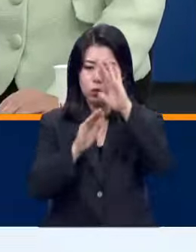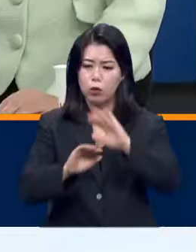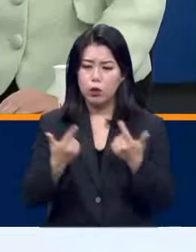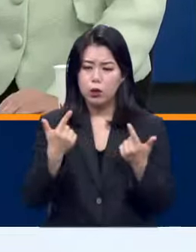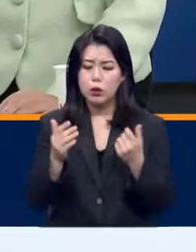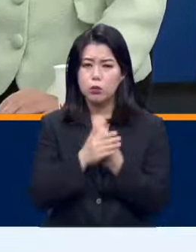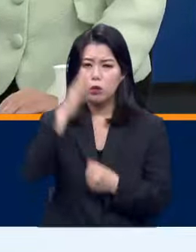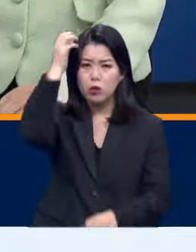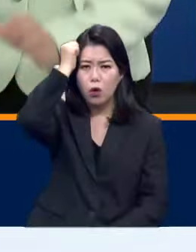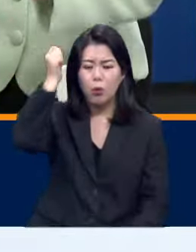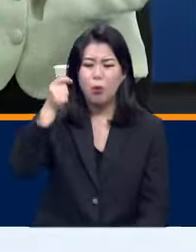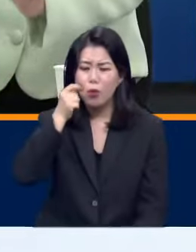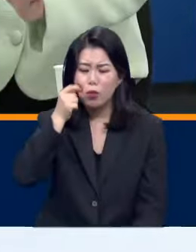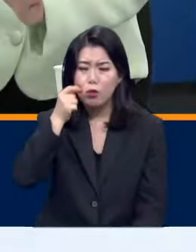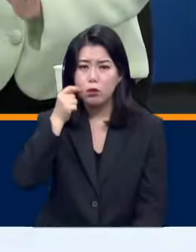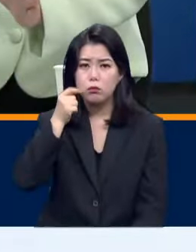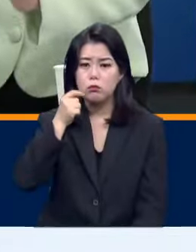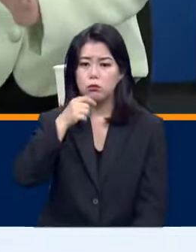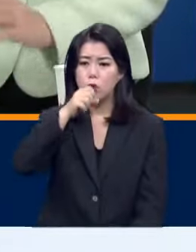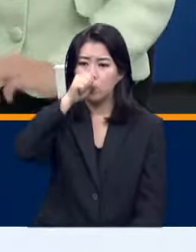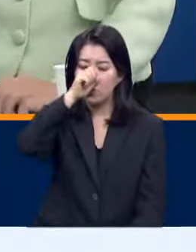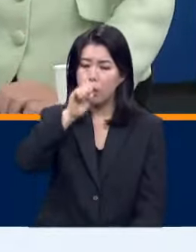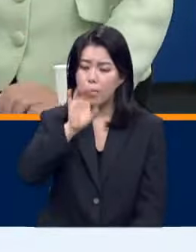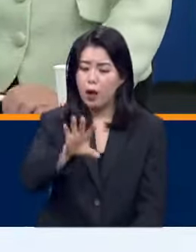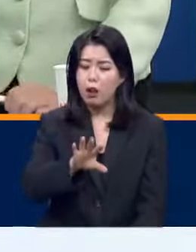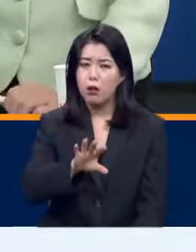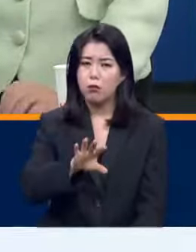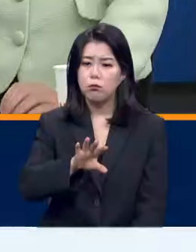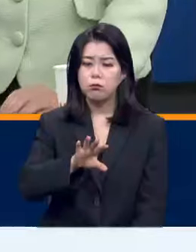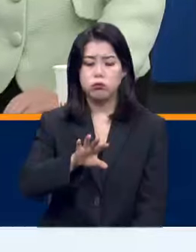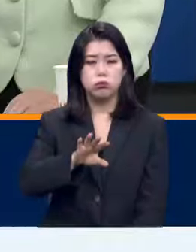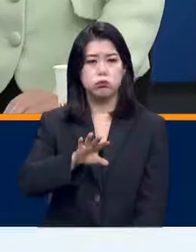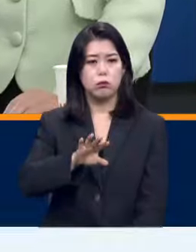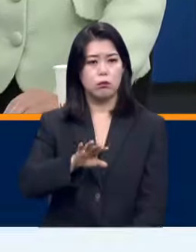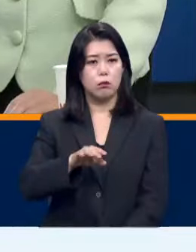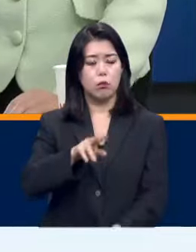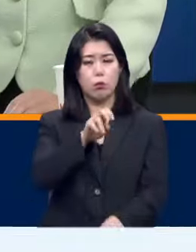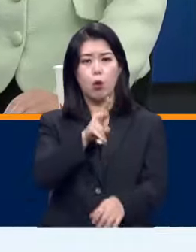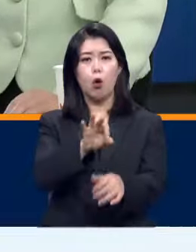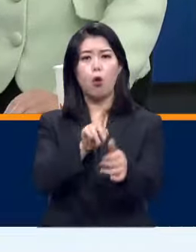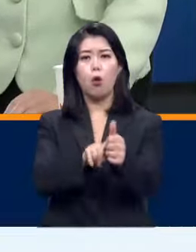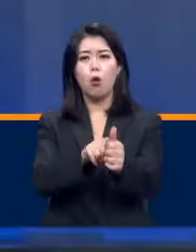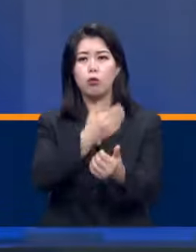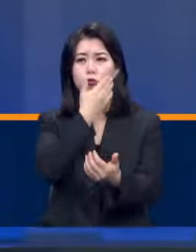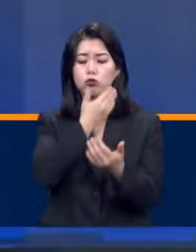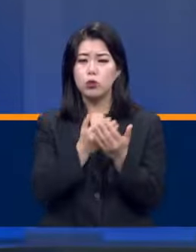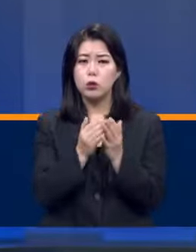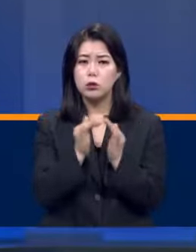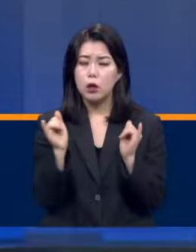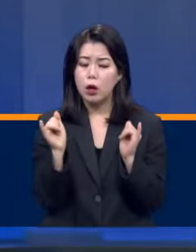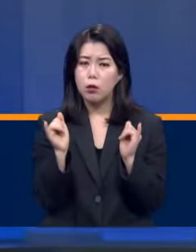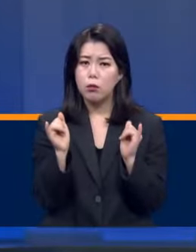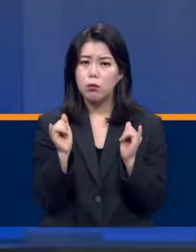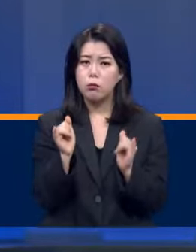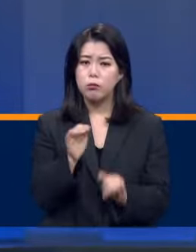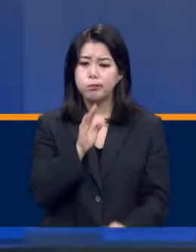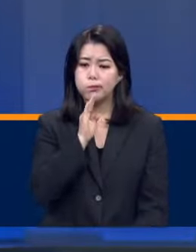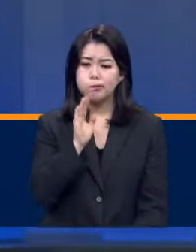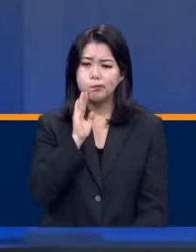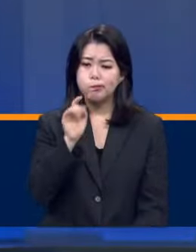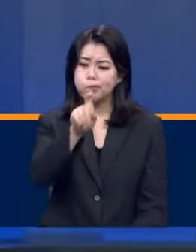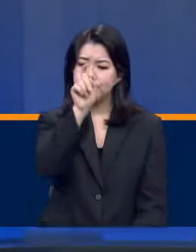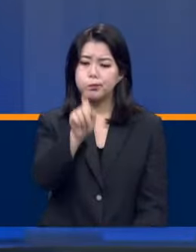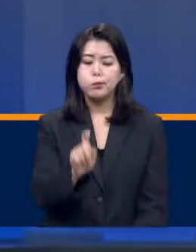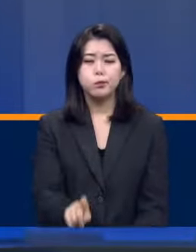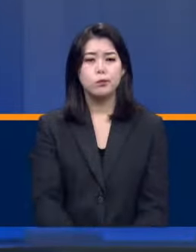못할 정도였다면 그래도 좋게 이야기해 줘야 될 거였다면 그만큼 명태 씨가 중요한 사람이었다는 것인지이 부분에 대해서도 답이